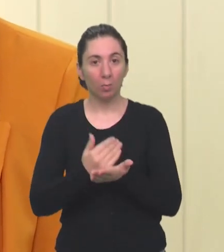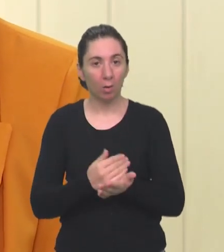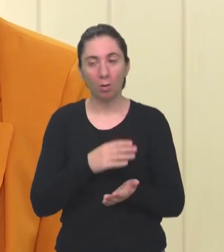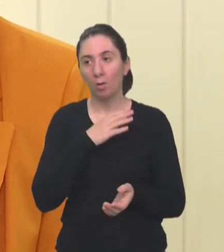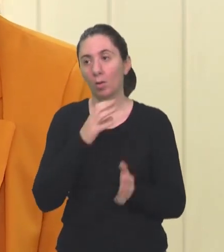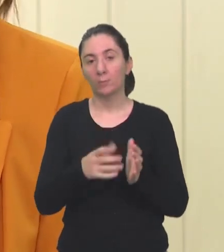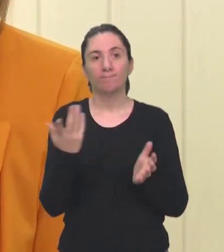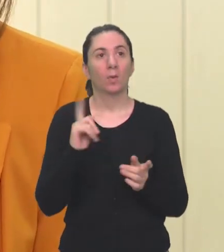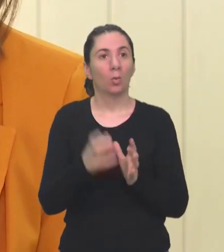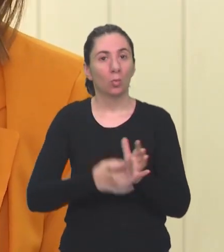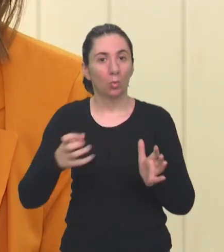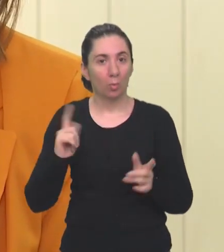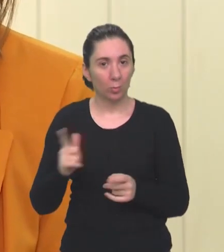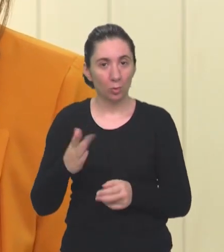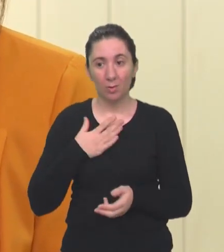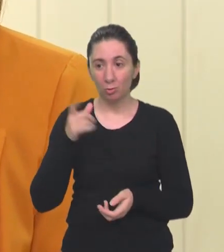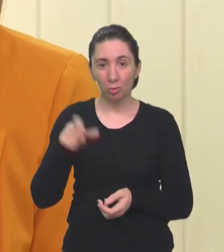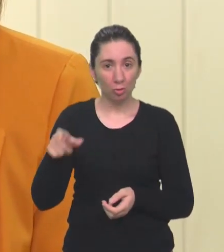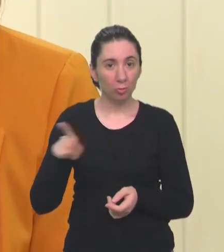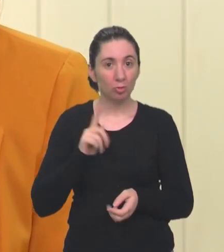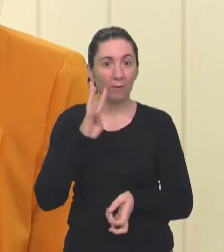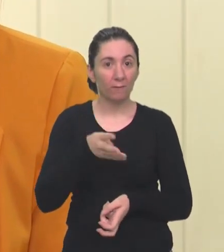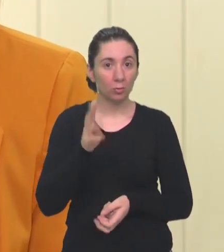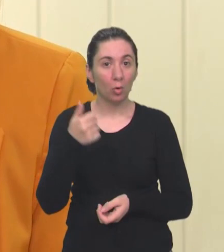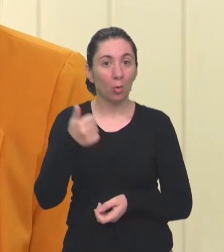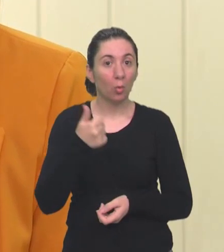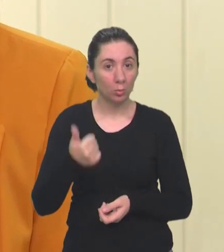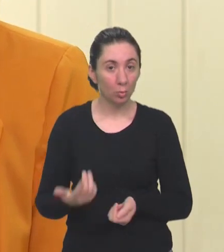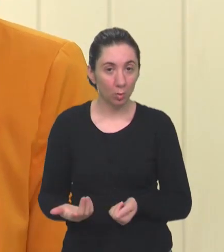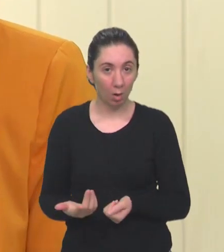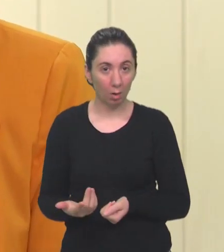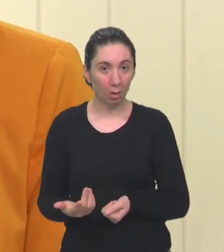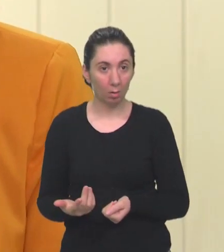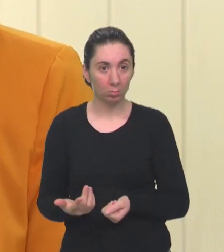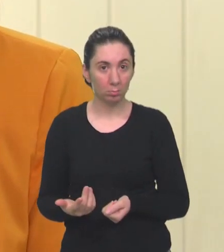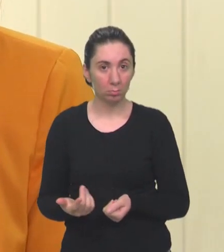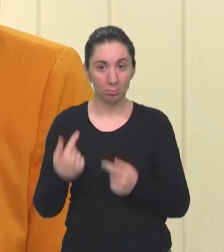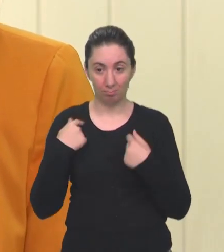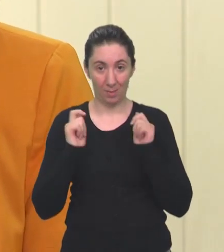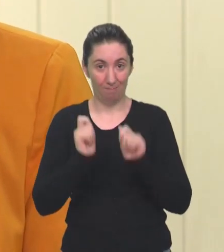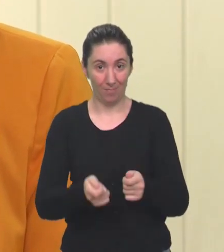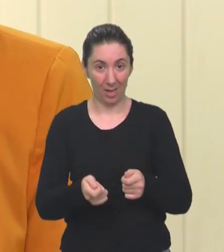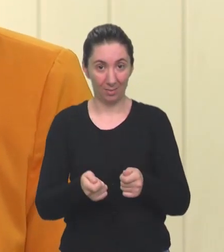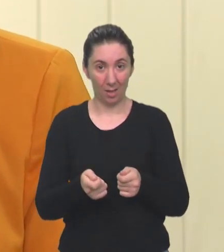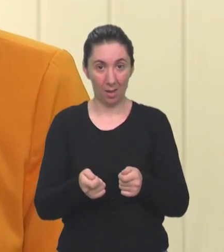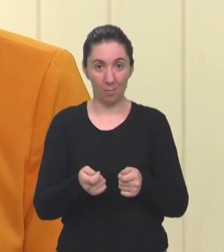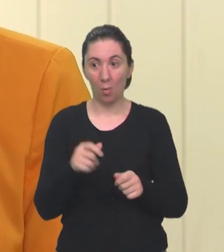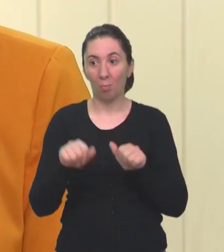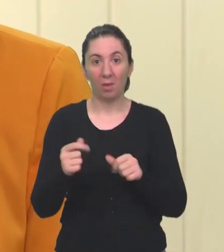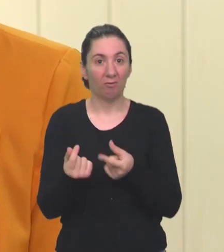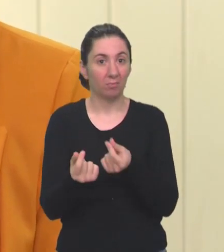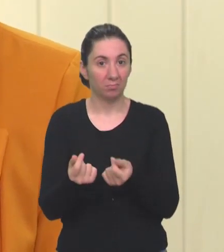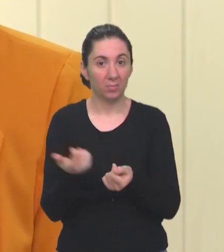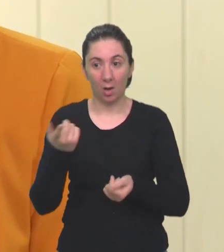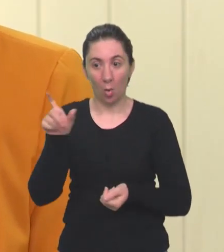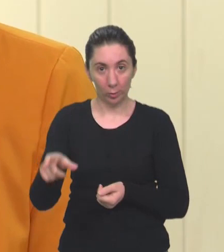opet dugotrajan. Mi moramo reći da naši članovi čekaju na vještačenje po godinu dana. Mi predamo zahtjev za ostvarenje nekog financijskog